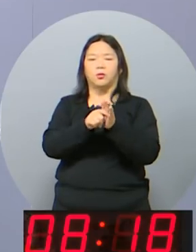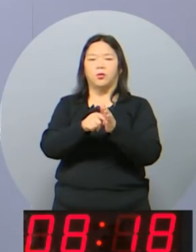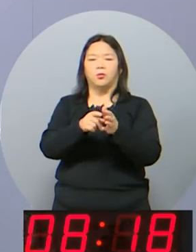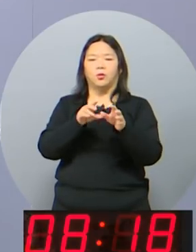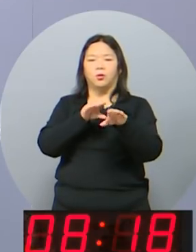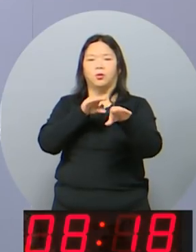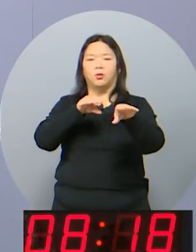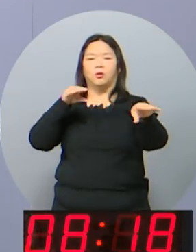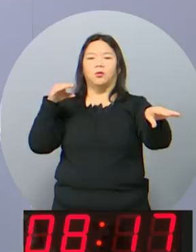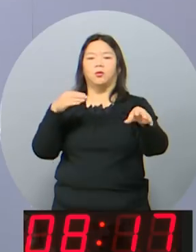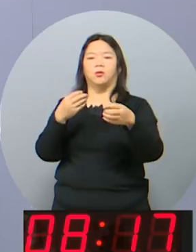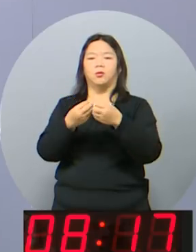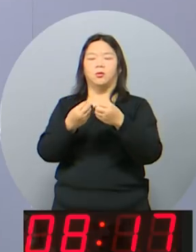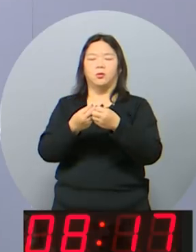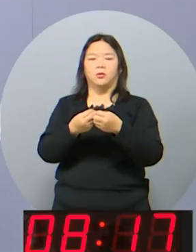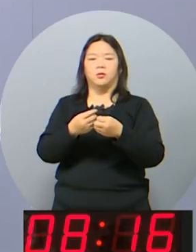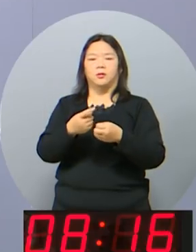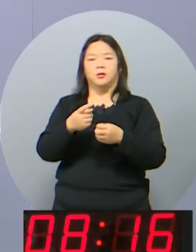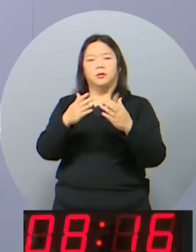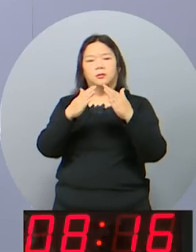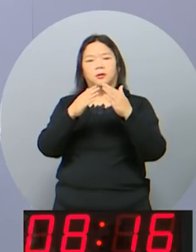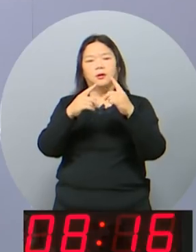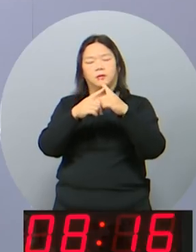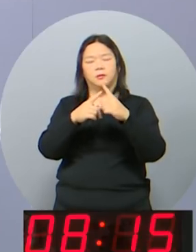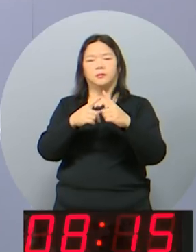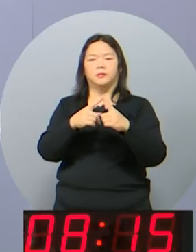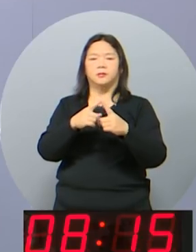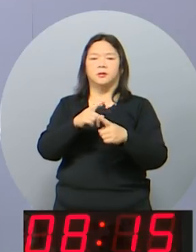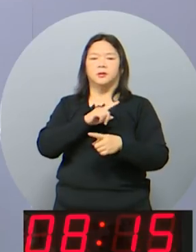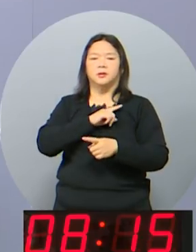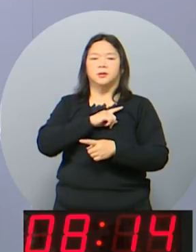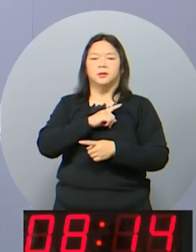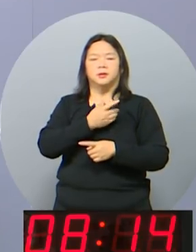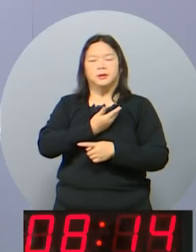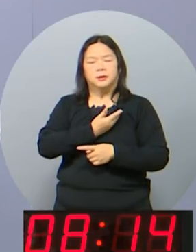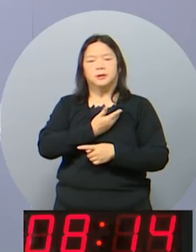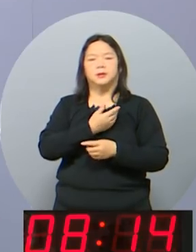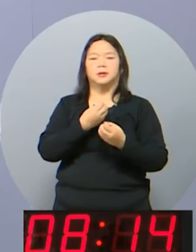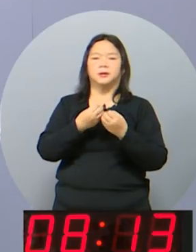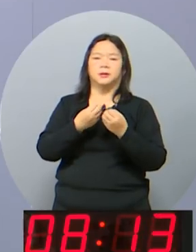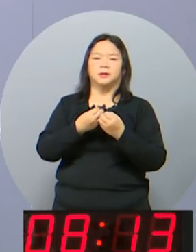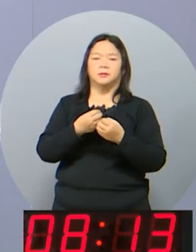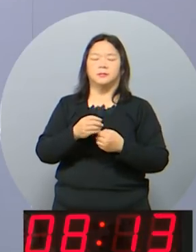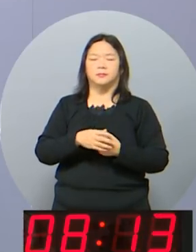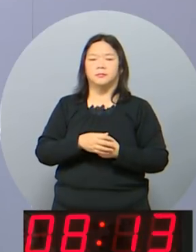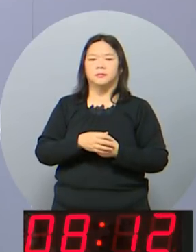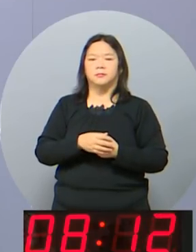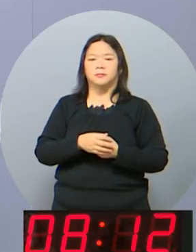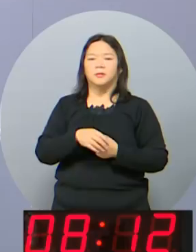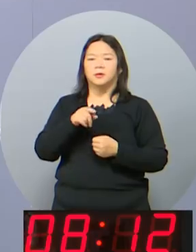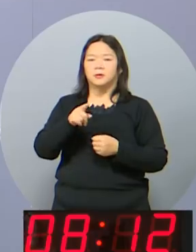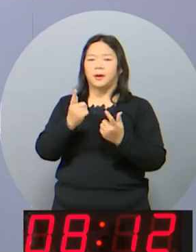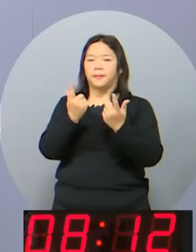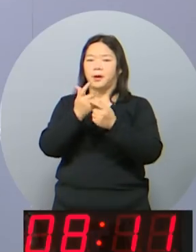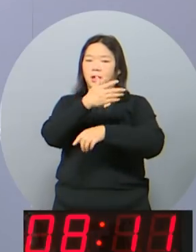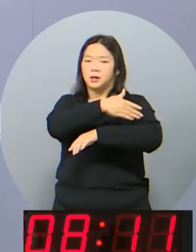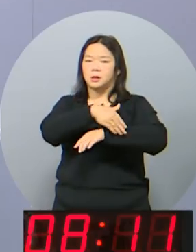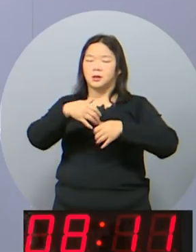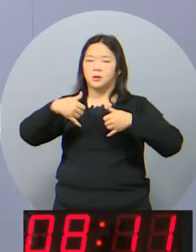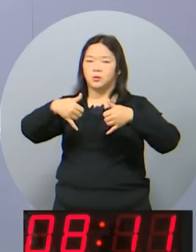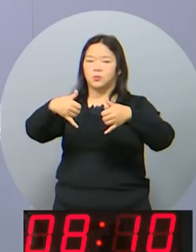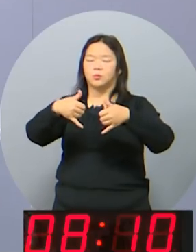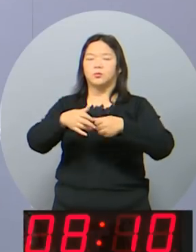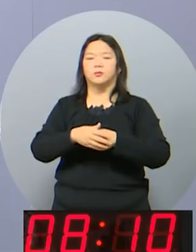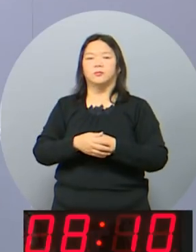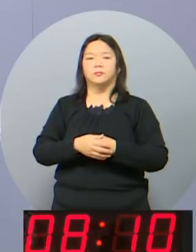了。那家属，那他本人情何以堪？所以呢，这一条北侧大路也